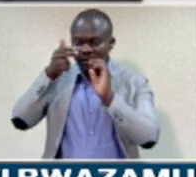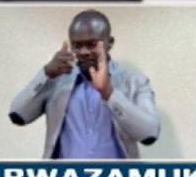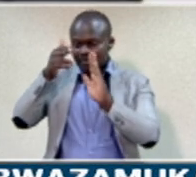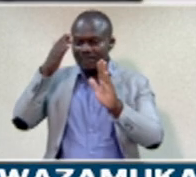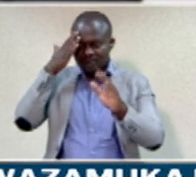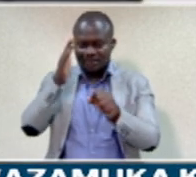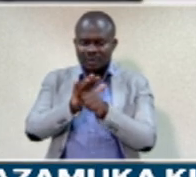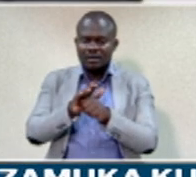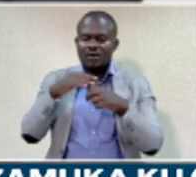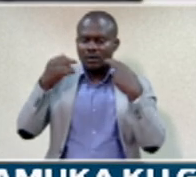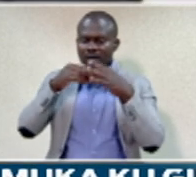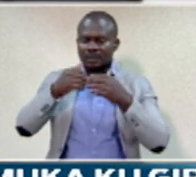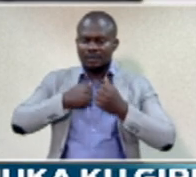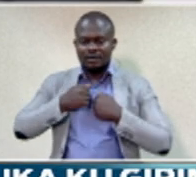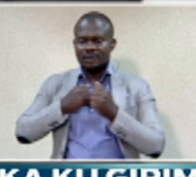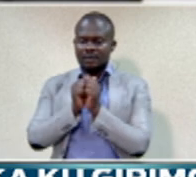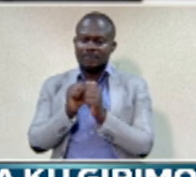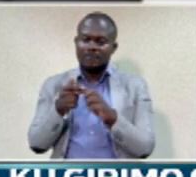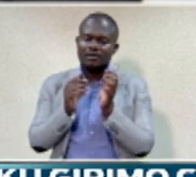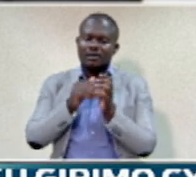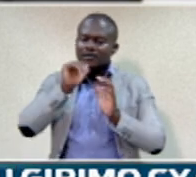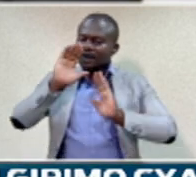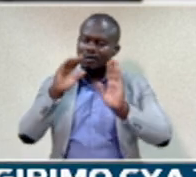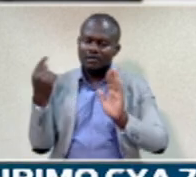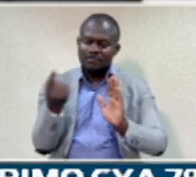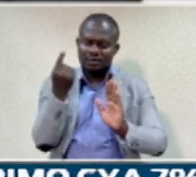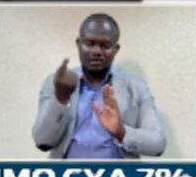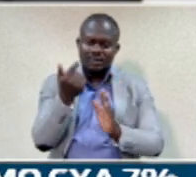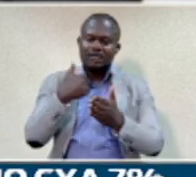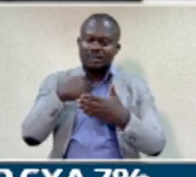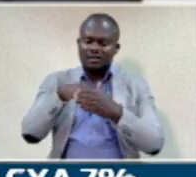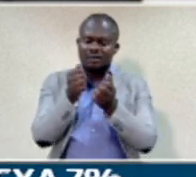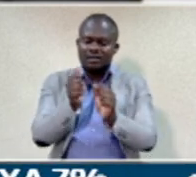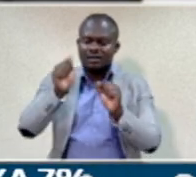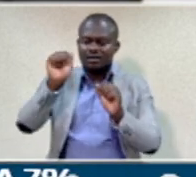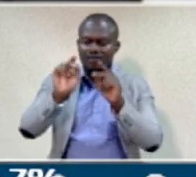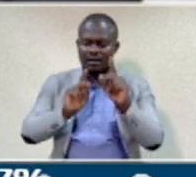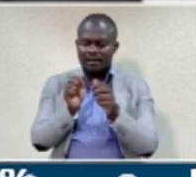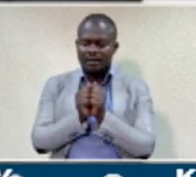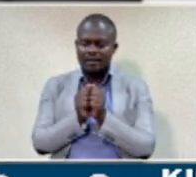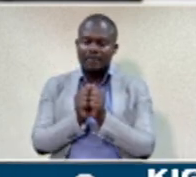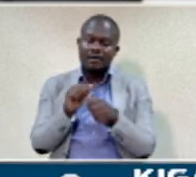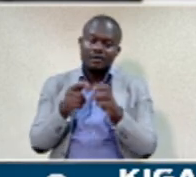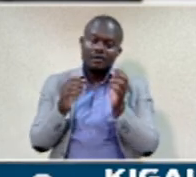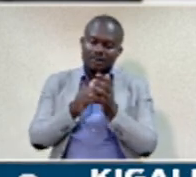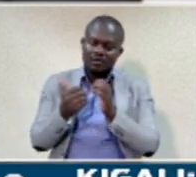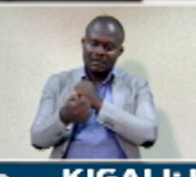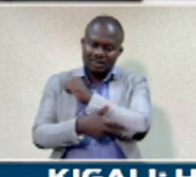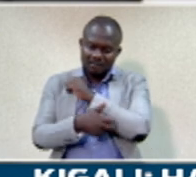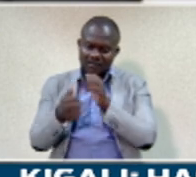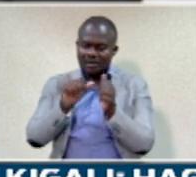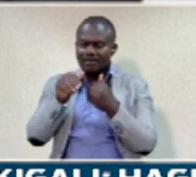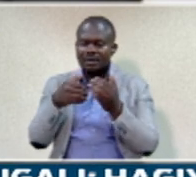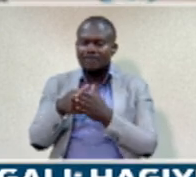yamenyekanye cyane ku izina rya Hotel Rwanda. Nyamara nta ruhare na ruto Paul Rusesabagina ageze mu gukiza abo bantu. Ahubwo ngo yabasahuye